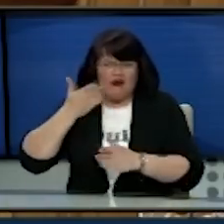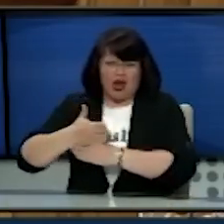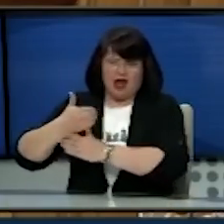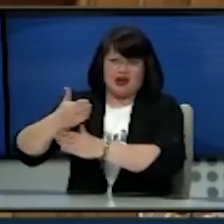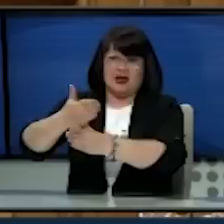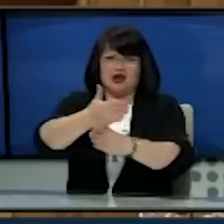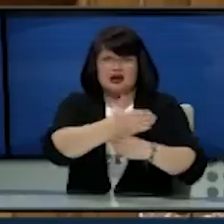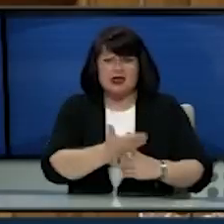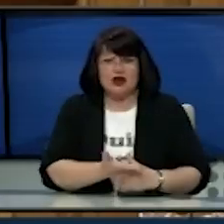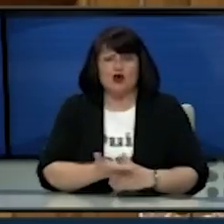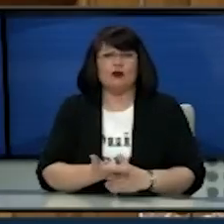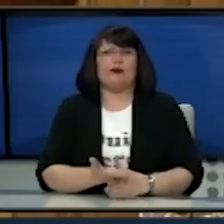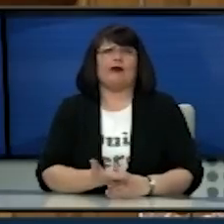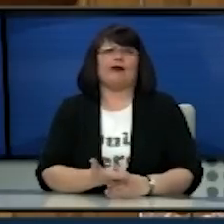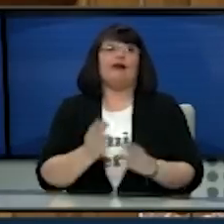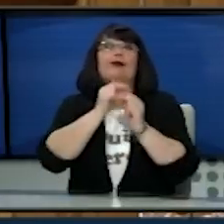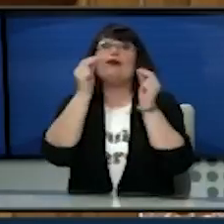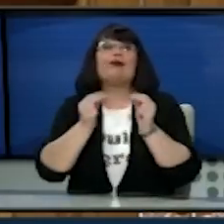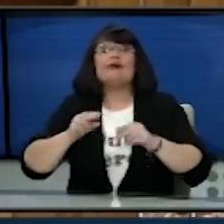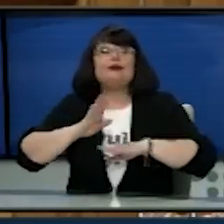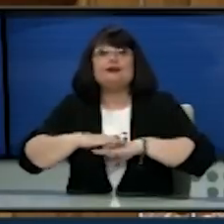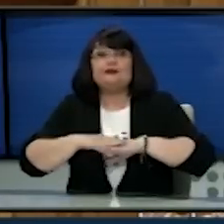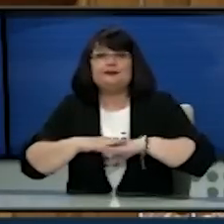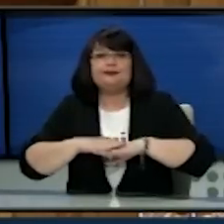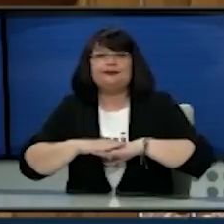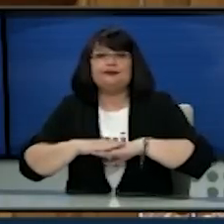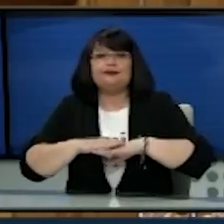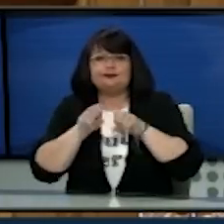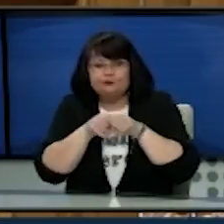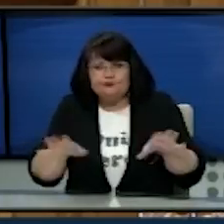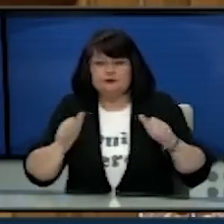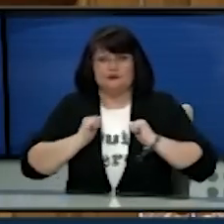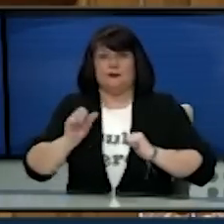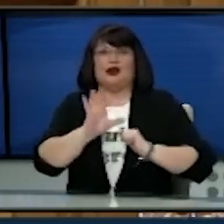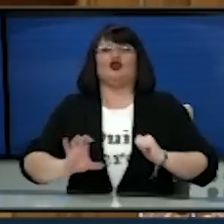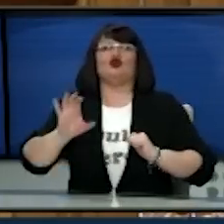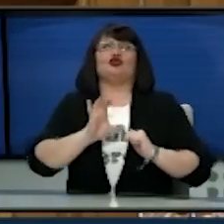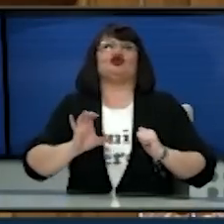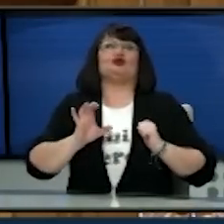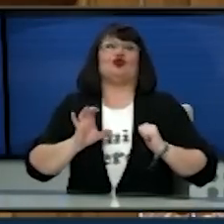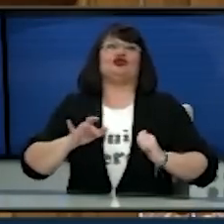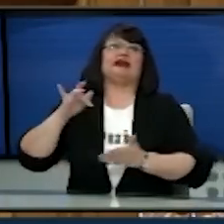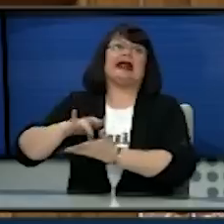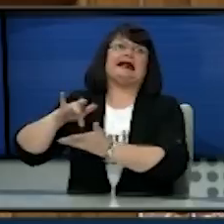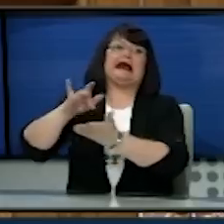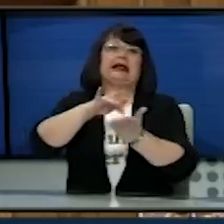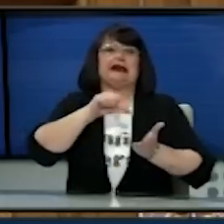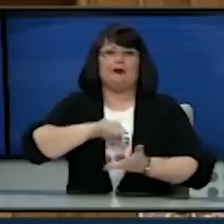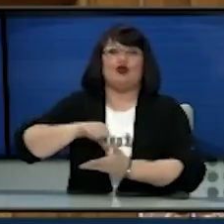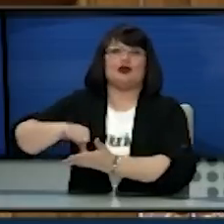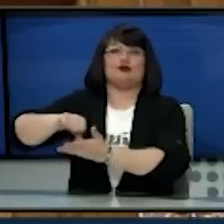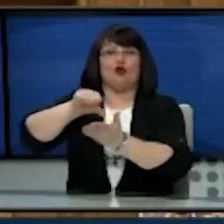είναι μεταξύ άλλων αποτέλεσμα και της επέκτασης του τουρισμού στα κέντρα των πόλεων και